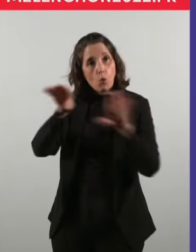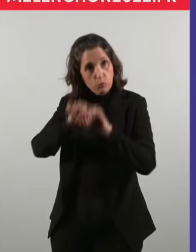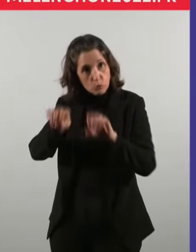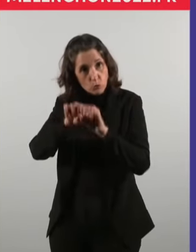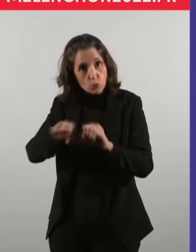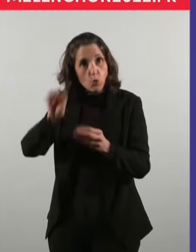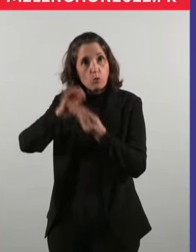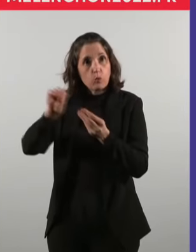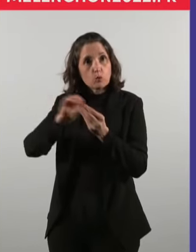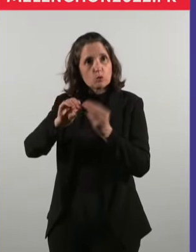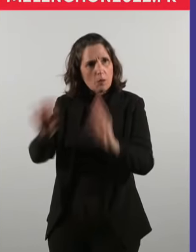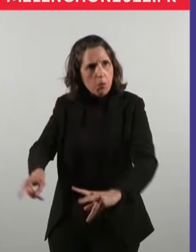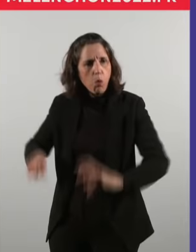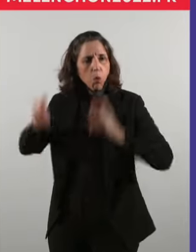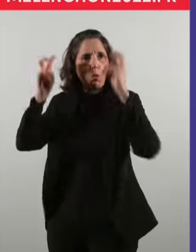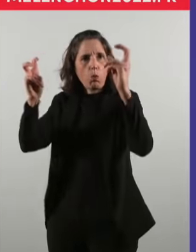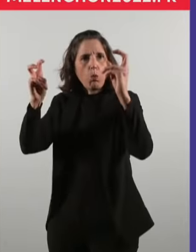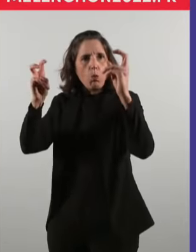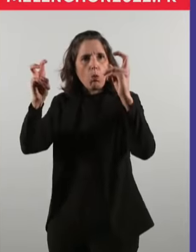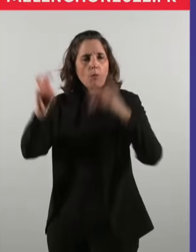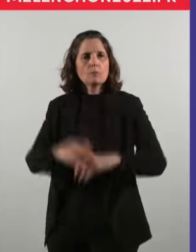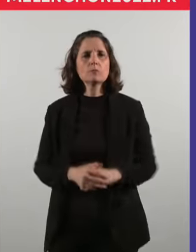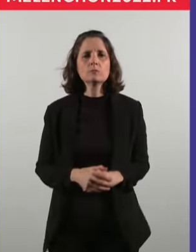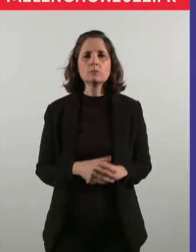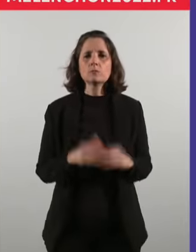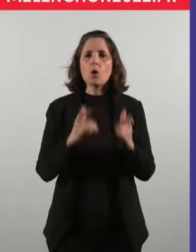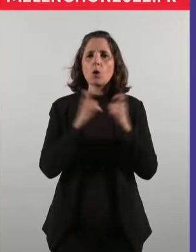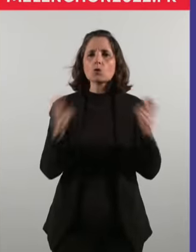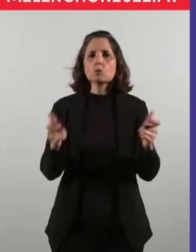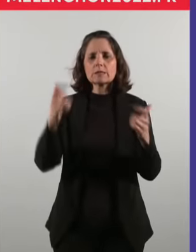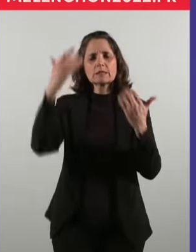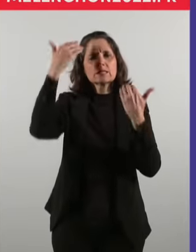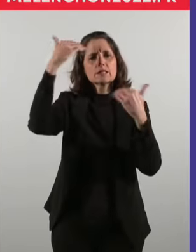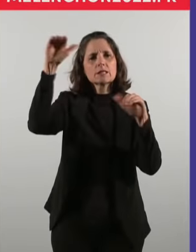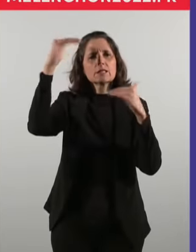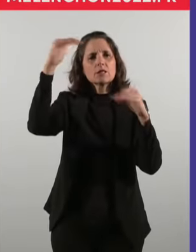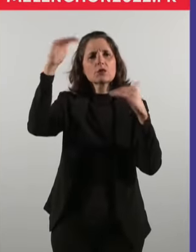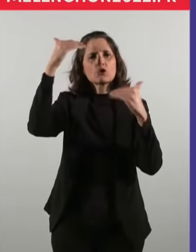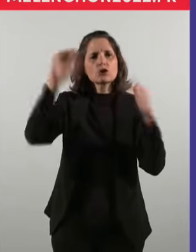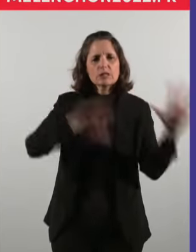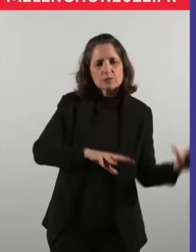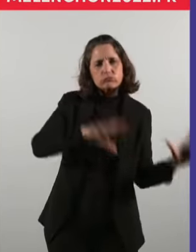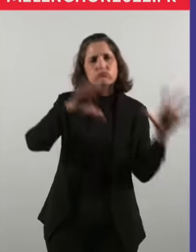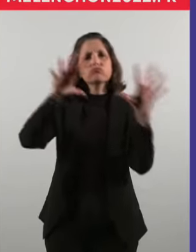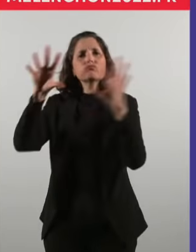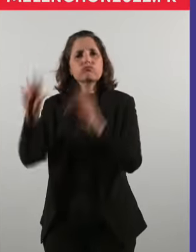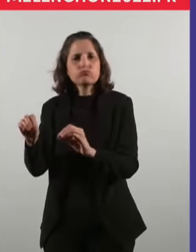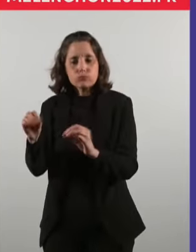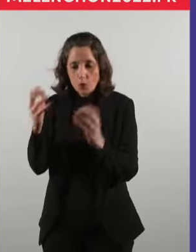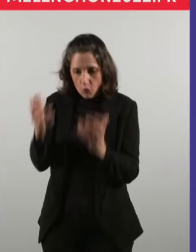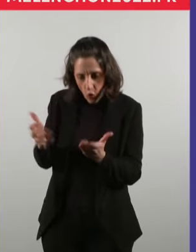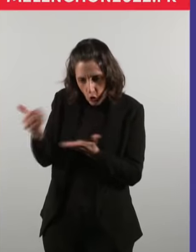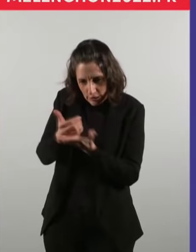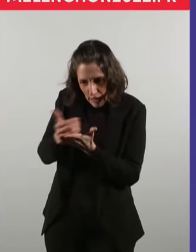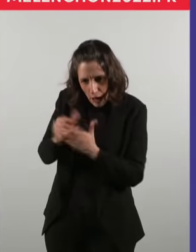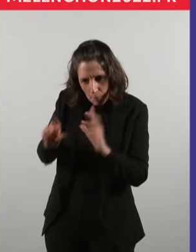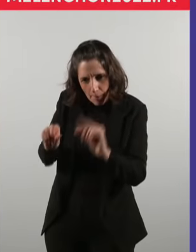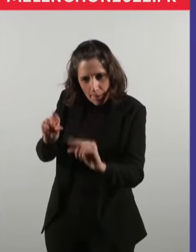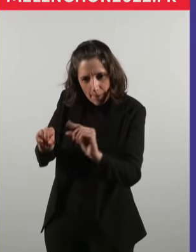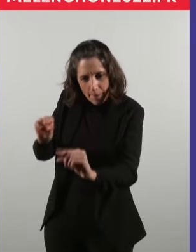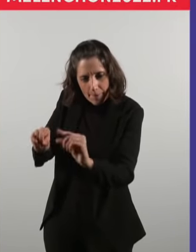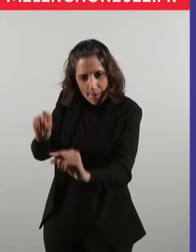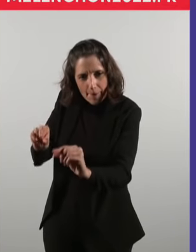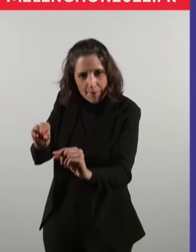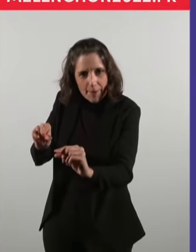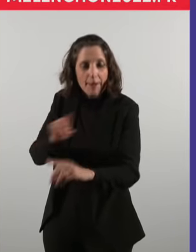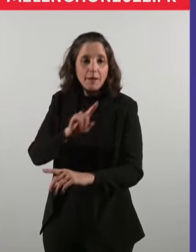Quand il délocalise, ce n'est pas dans la recherche d'une main-d'œuvre abondante, mais dans le souci d'un effondrement plus